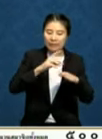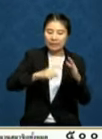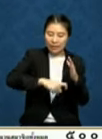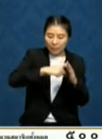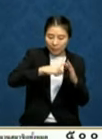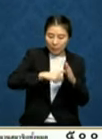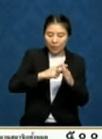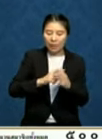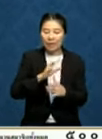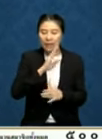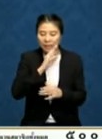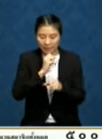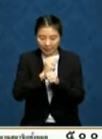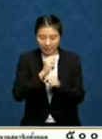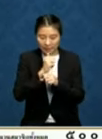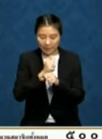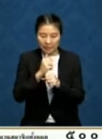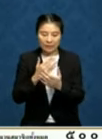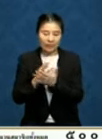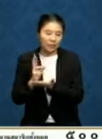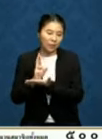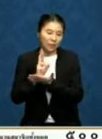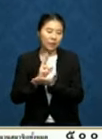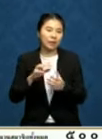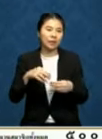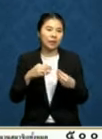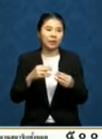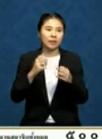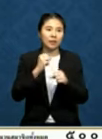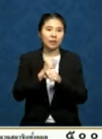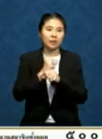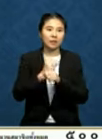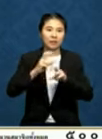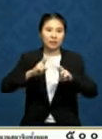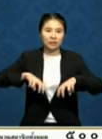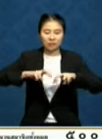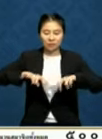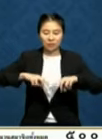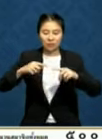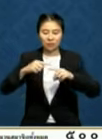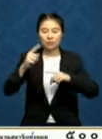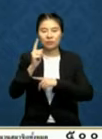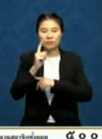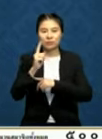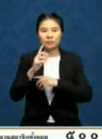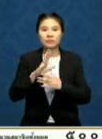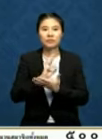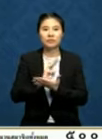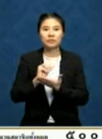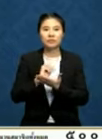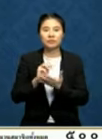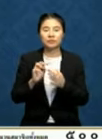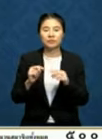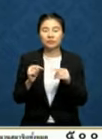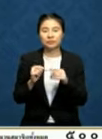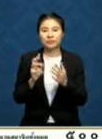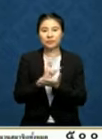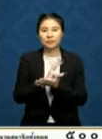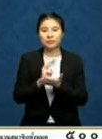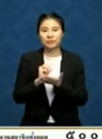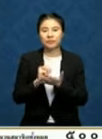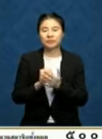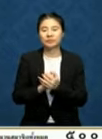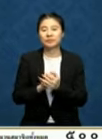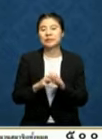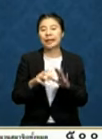คะได้มีทฤษฎีการวิจัยนะคะโดยศาสตราจารย์เบซิลเบิร์นสไตน์นะคะจากมหาวิทยาลัย University College